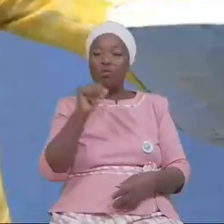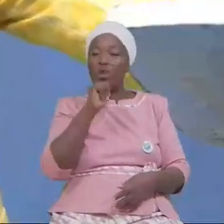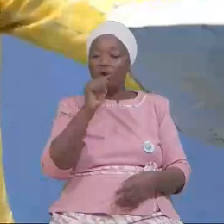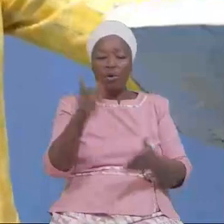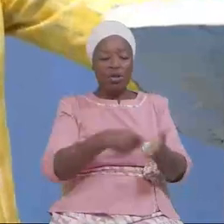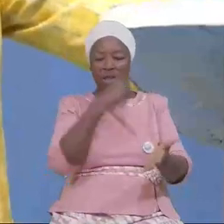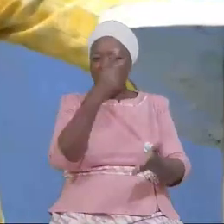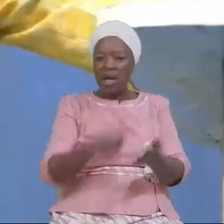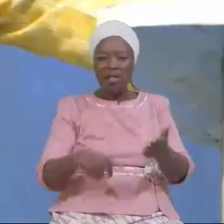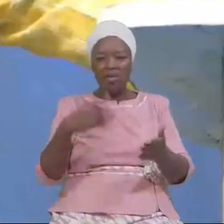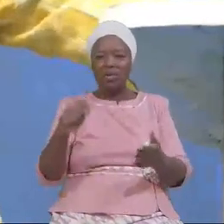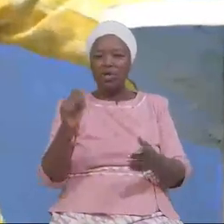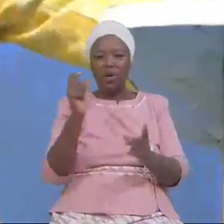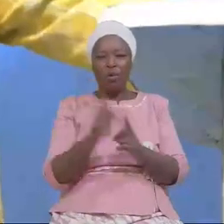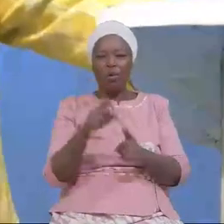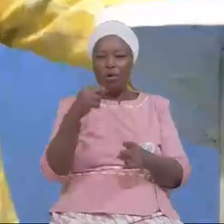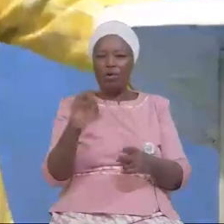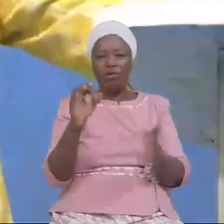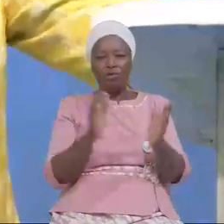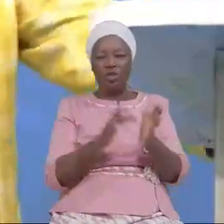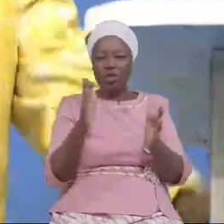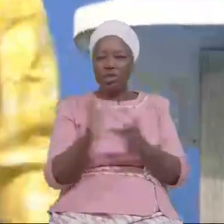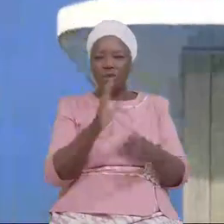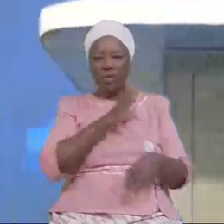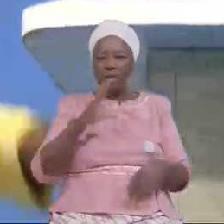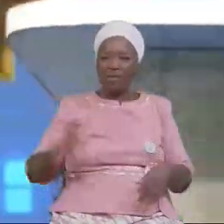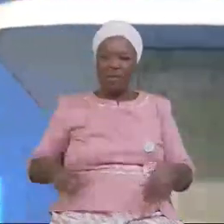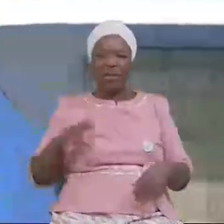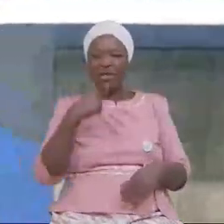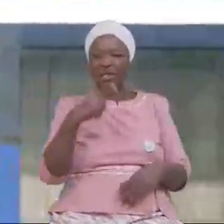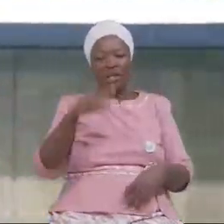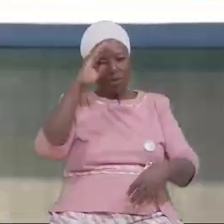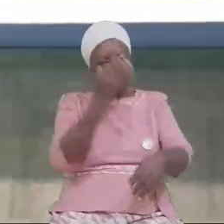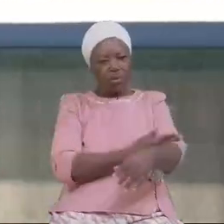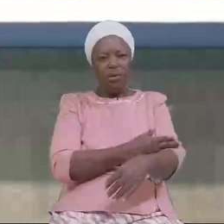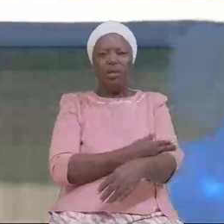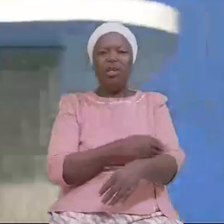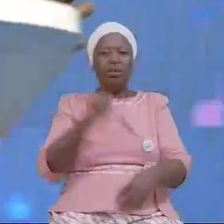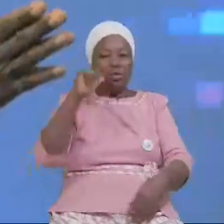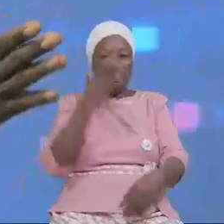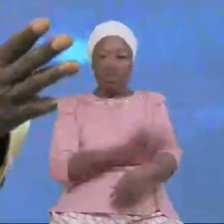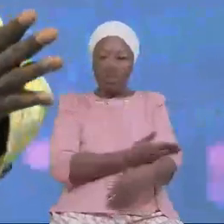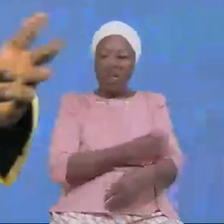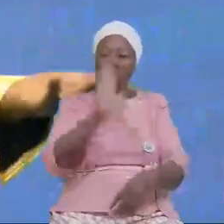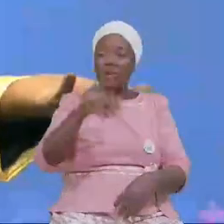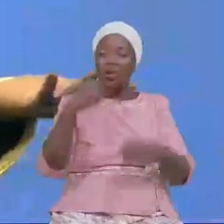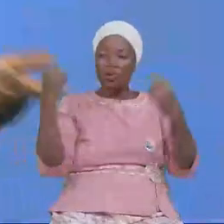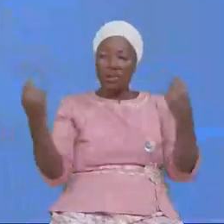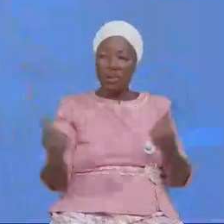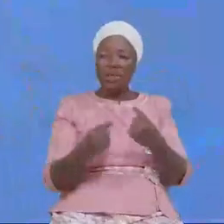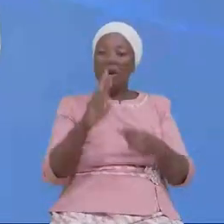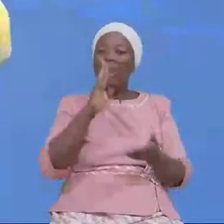pas supprimer, annuler les paroles de Jésus-Christ. Il a dit, mon enfant, ma fille, tes péchés